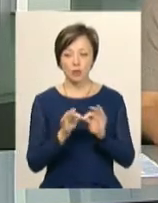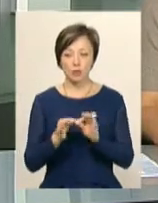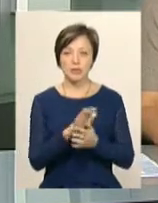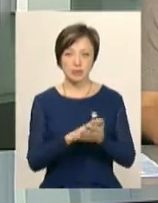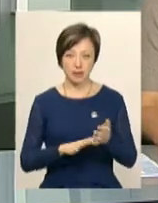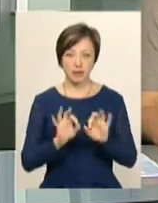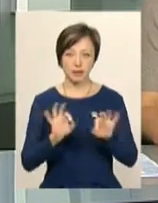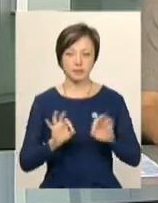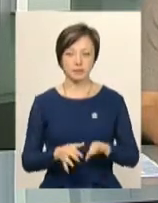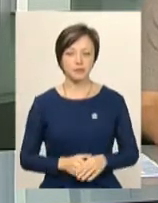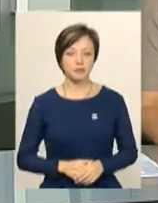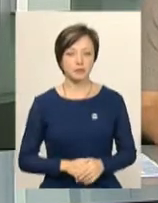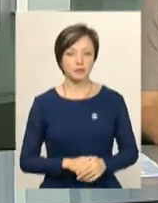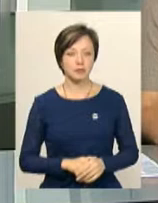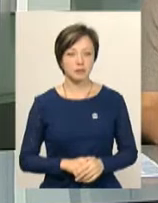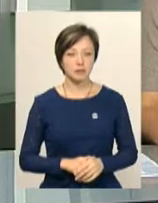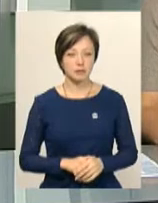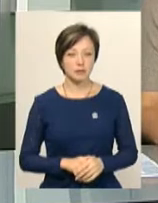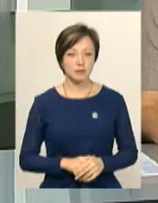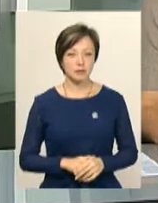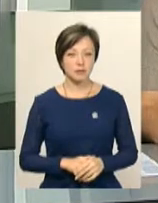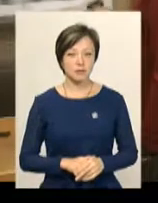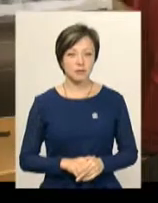змагань дізнаємося від нашої кореспондентки.